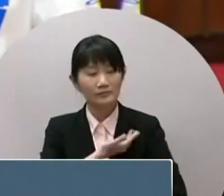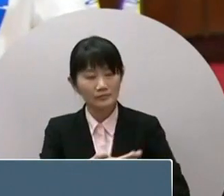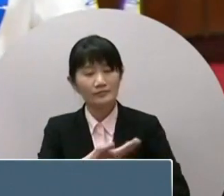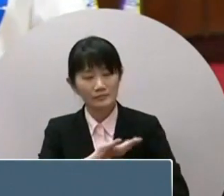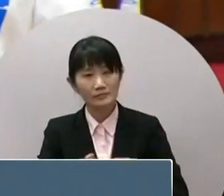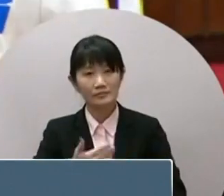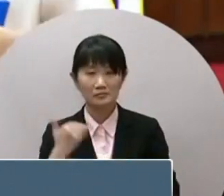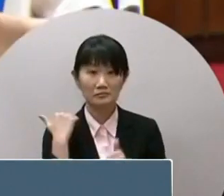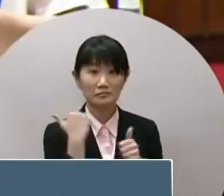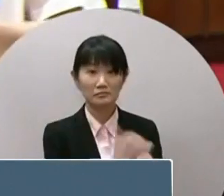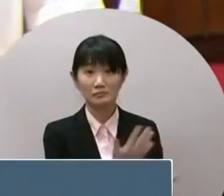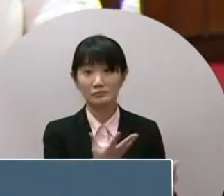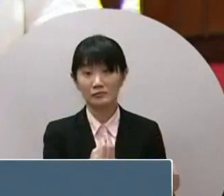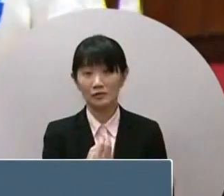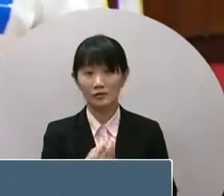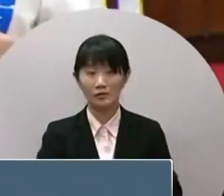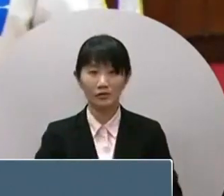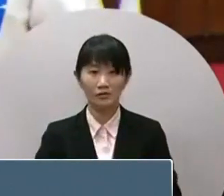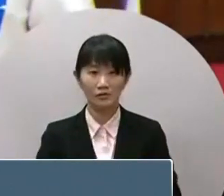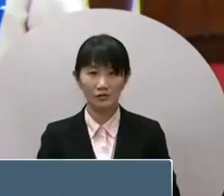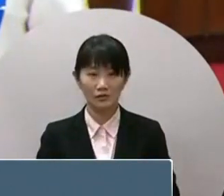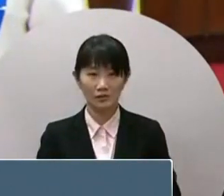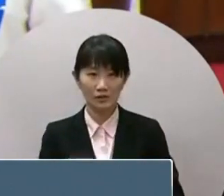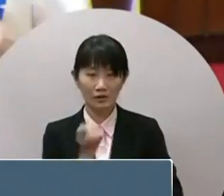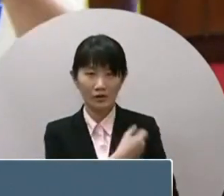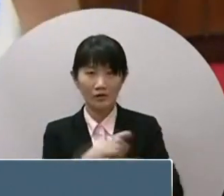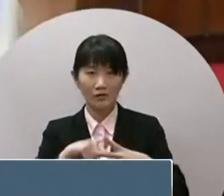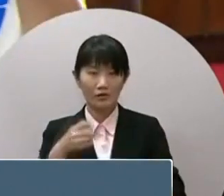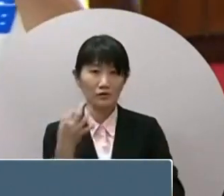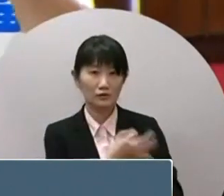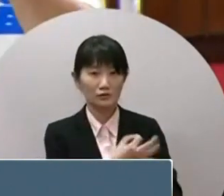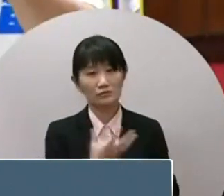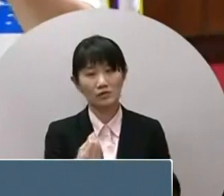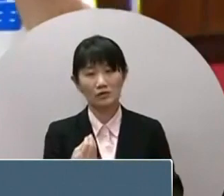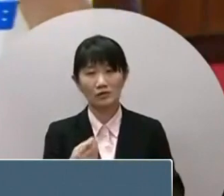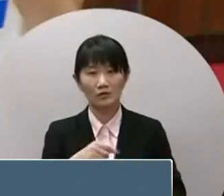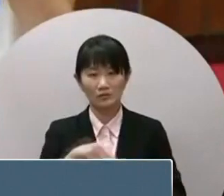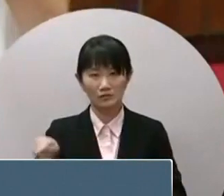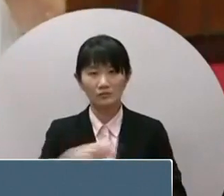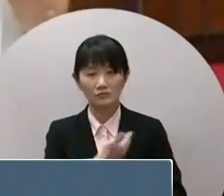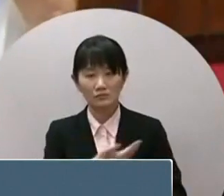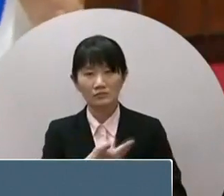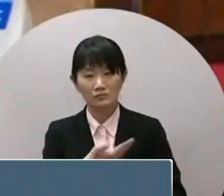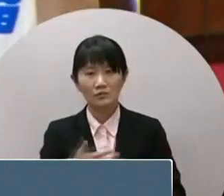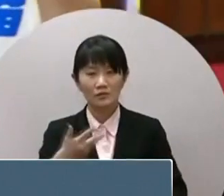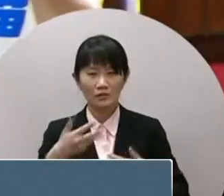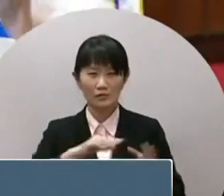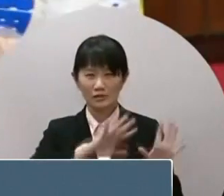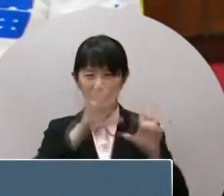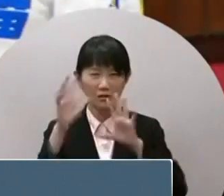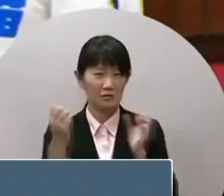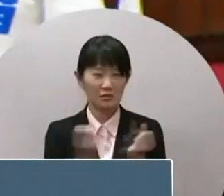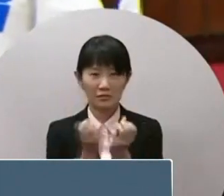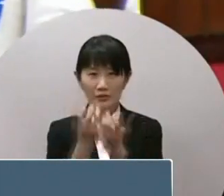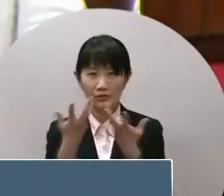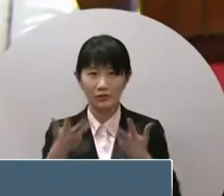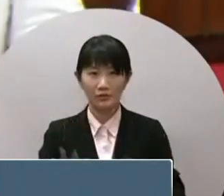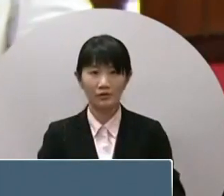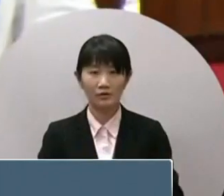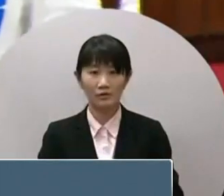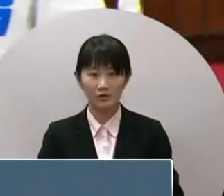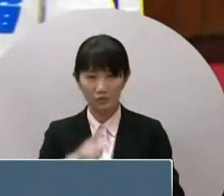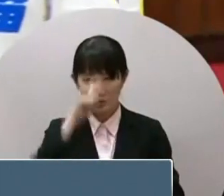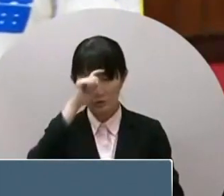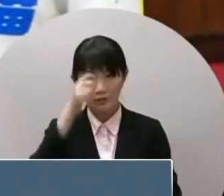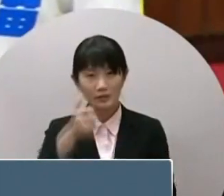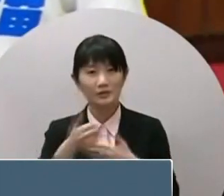雇他。他也没有领薪资，都有这种情况。 所以我这个就是受冲击的产业。这个其实在